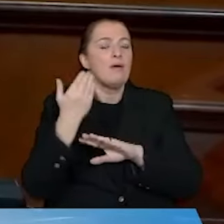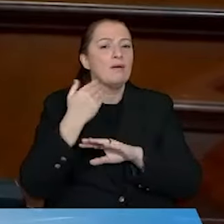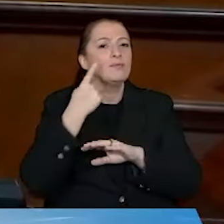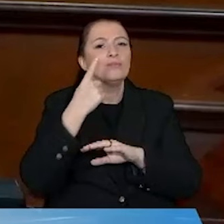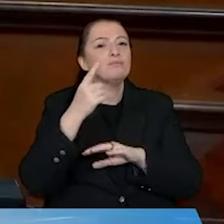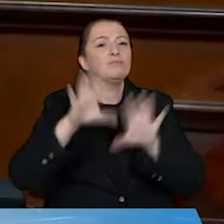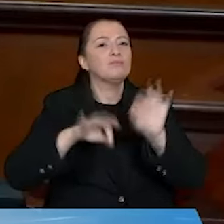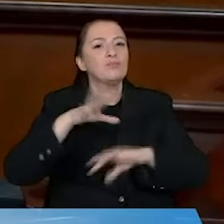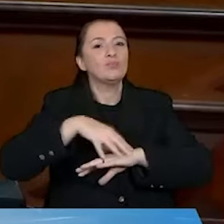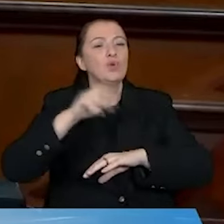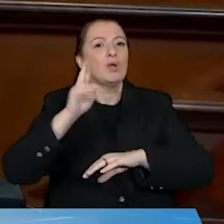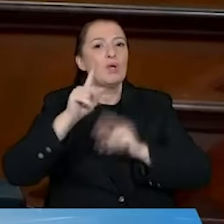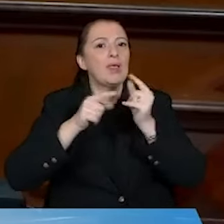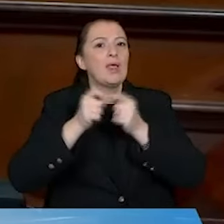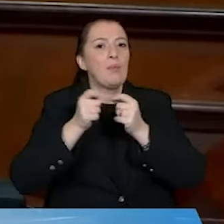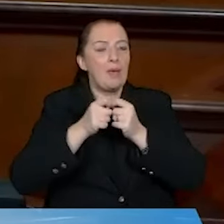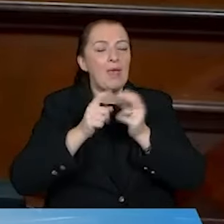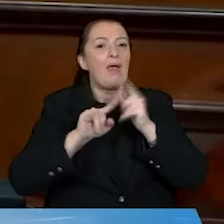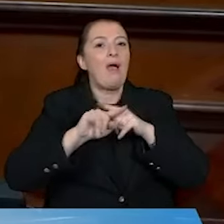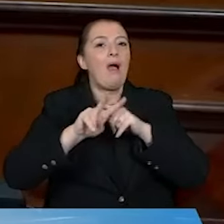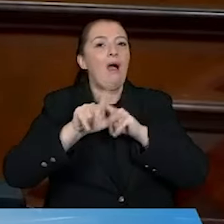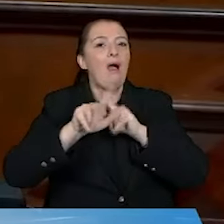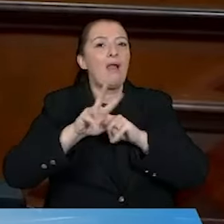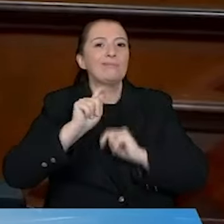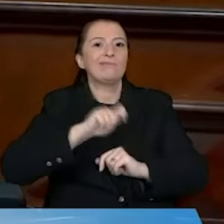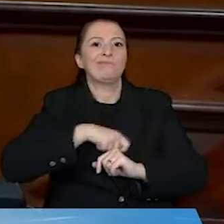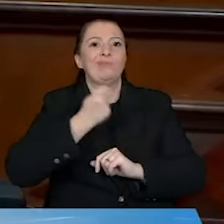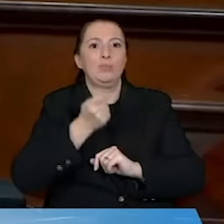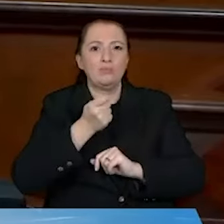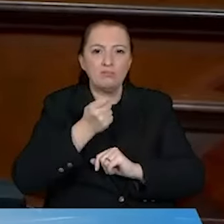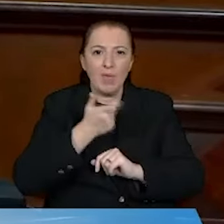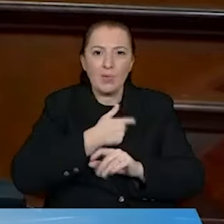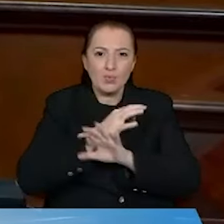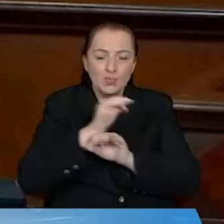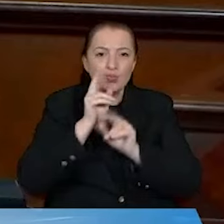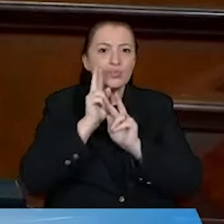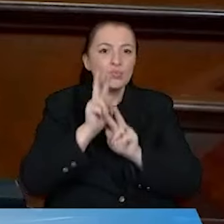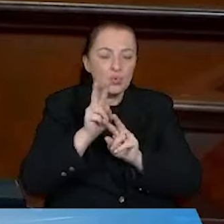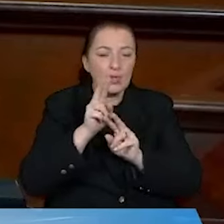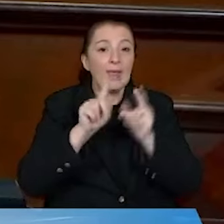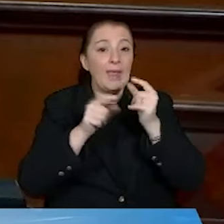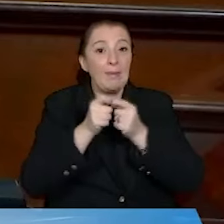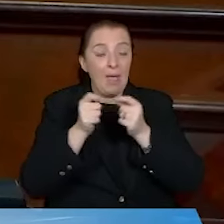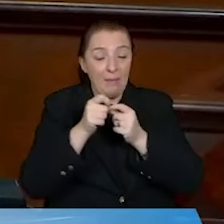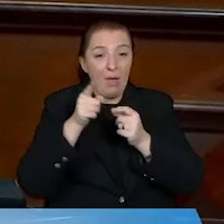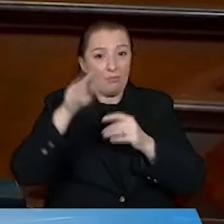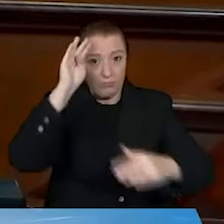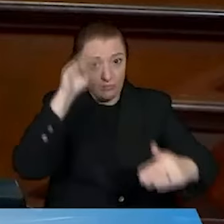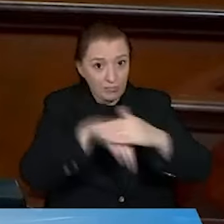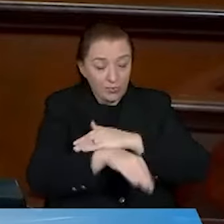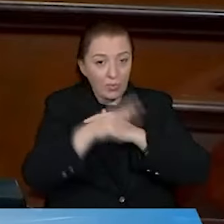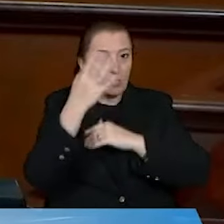komisyonu raporunda da İBB'deki ihale usulsüzlüklerini dinledik. Ne bekliyorduk yani? İBB bu alanda çukurun içine saplanmışken onun